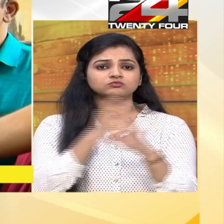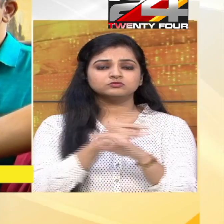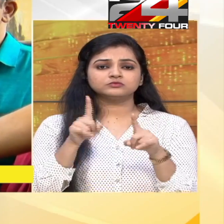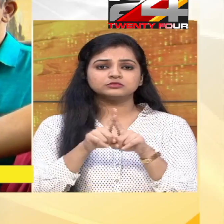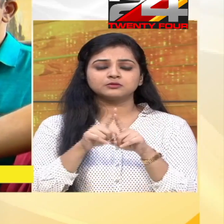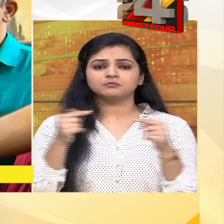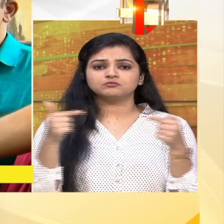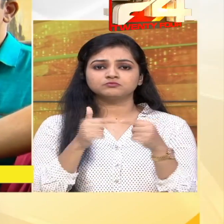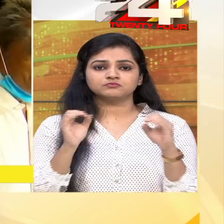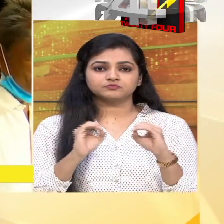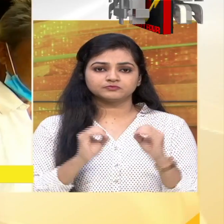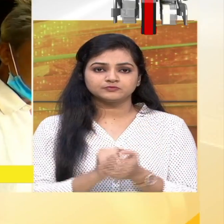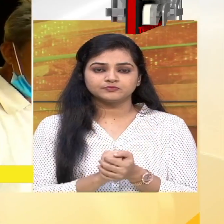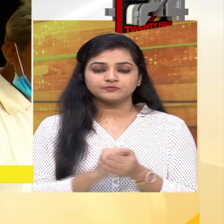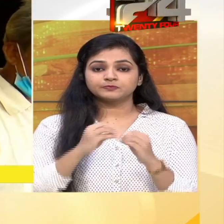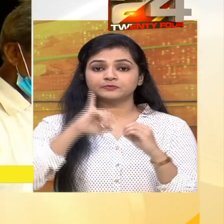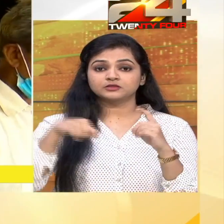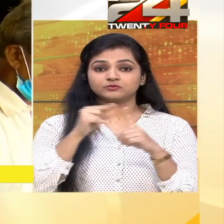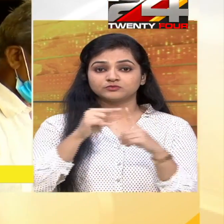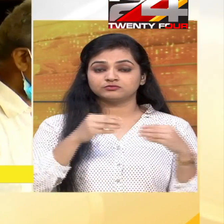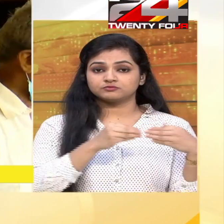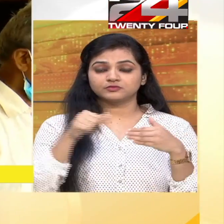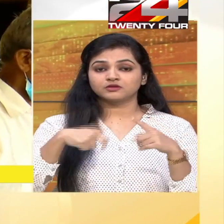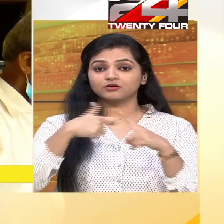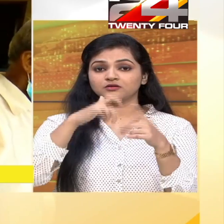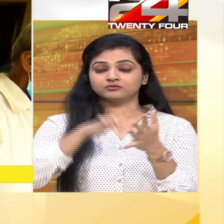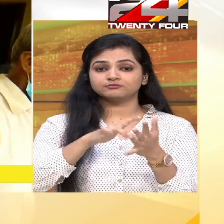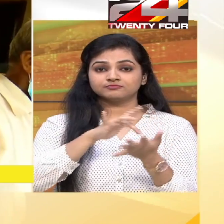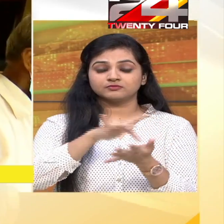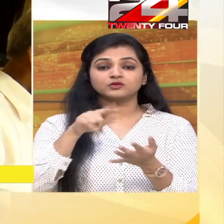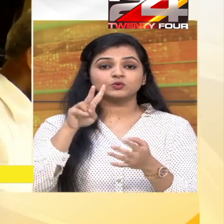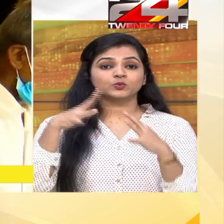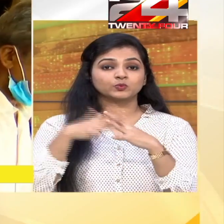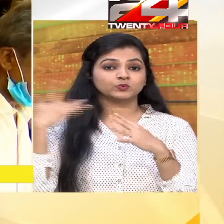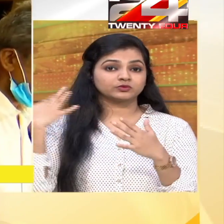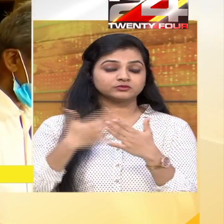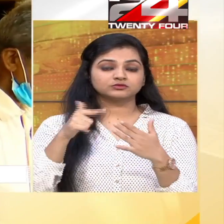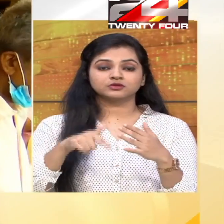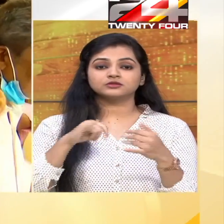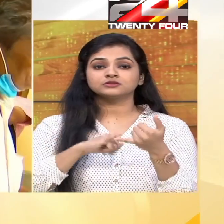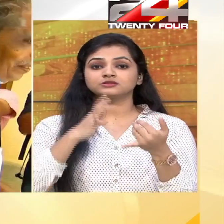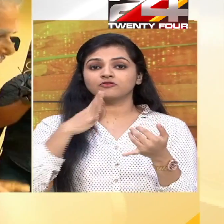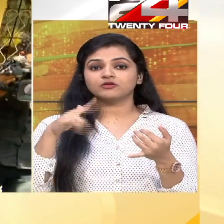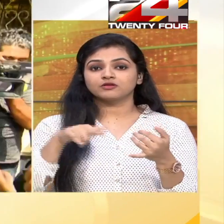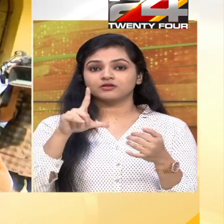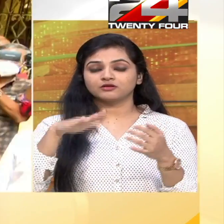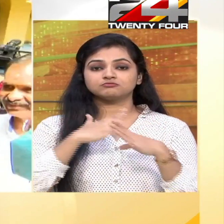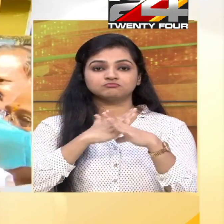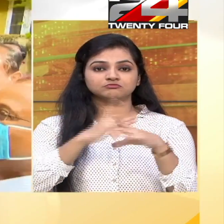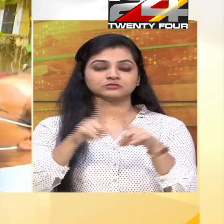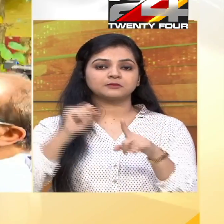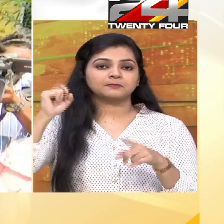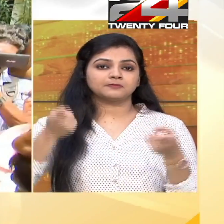വിരുദ്ധമായിട്ടുള്ള കാര്യങ്ങളാണ് വന്നുകൊണ്ടിരിക്കുന്നത്. ബി ജെ പിയുടെ നേതൃത്വത്തിൽ കഴക്കൂട്ടം മേഖലയിൽ രണ്ടാഴ്ചയായി സിൽവർ ലൈൻ വിരുദ്ധ സമരം നടന്നു വരികയാണ്.